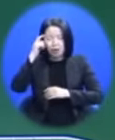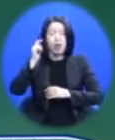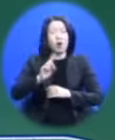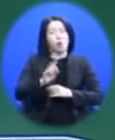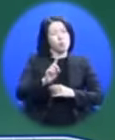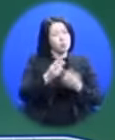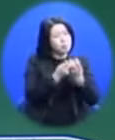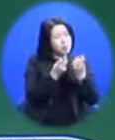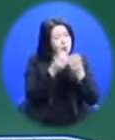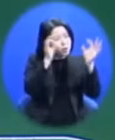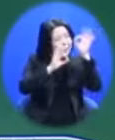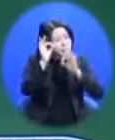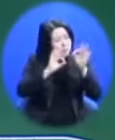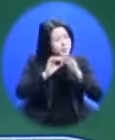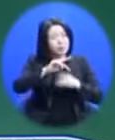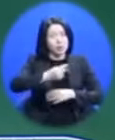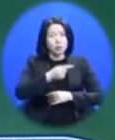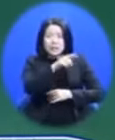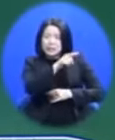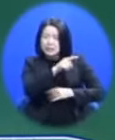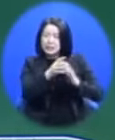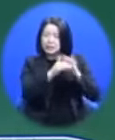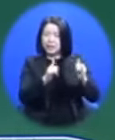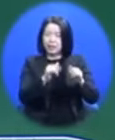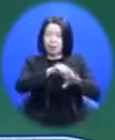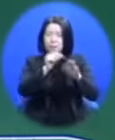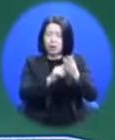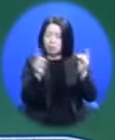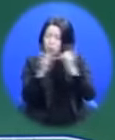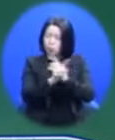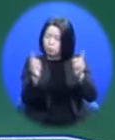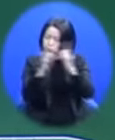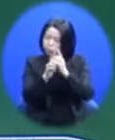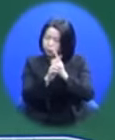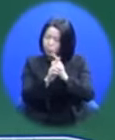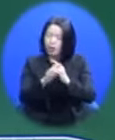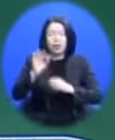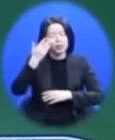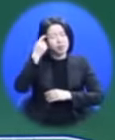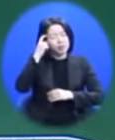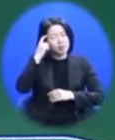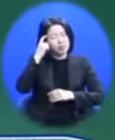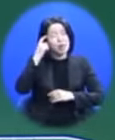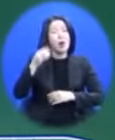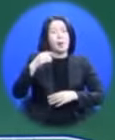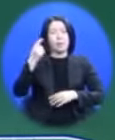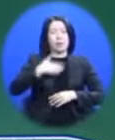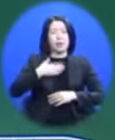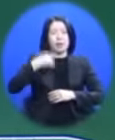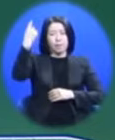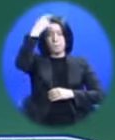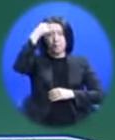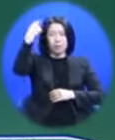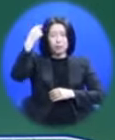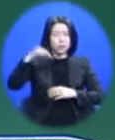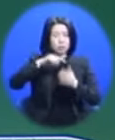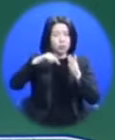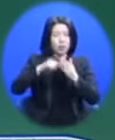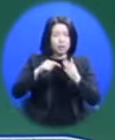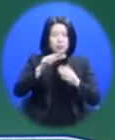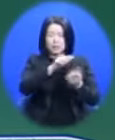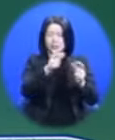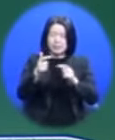어떤 방법을 찾아서라도 그 사람 마음을 꼭 돌려놔야 하는데 내 머릿속에는 온통 이런 생각들로 가득